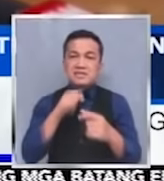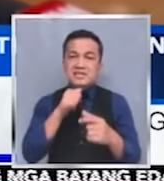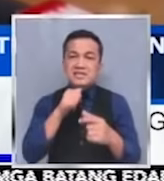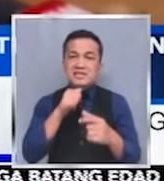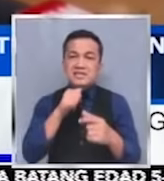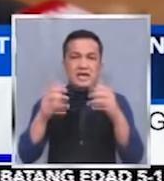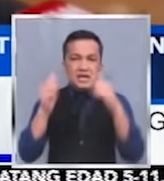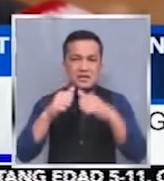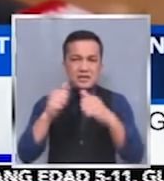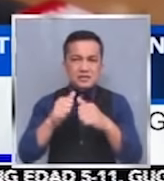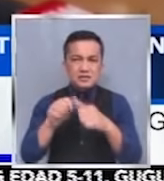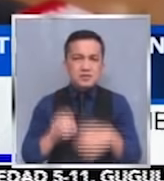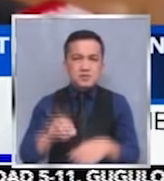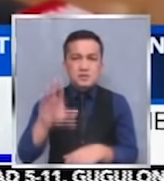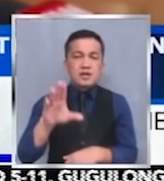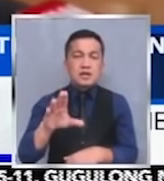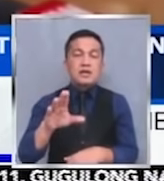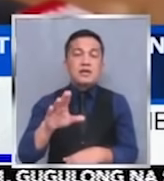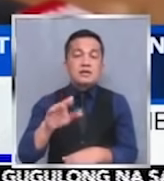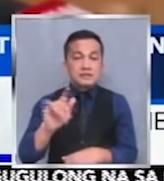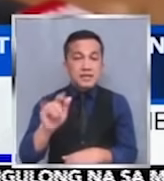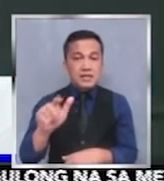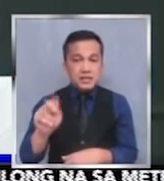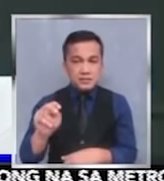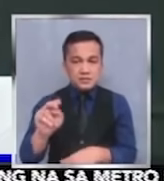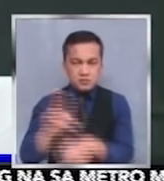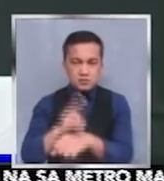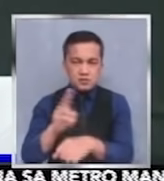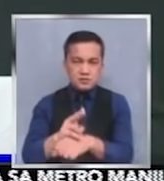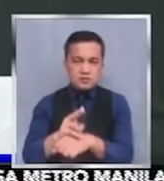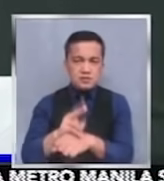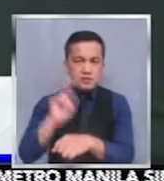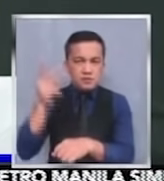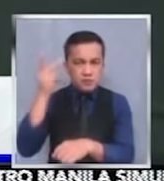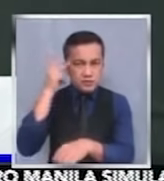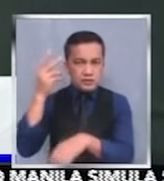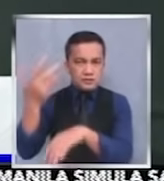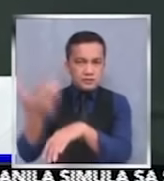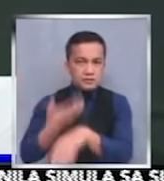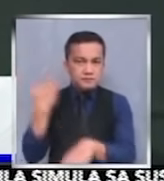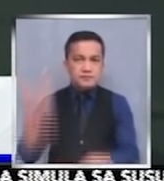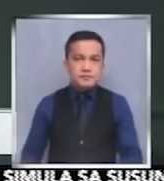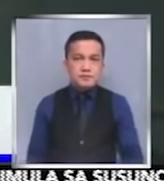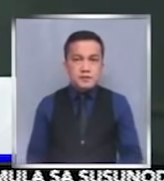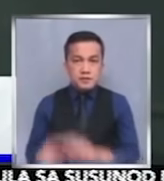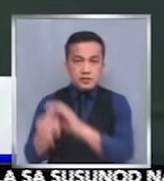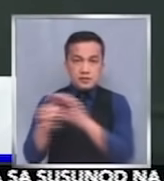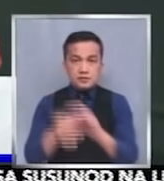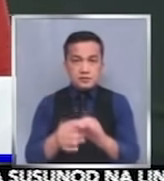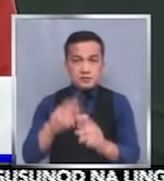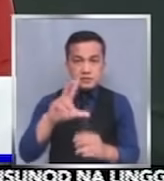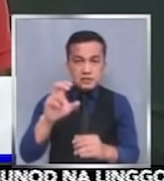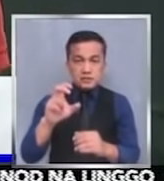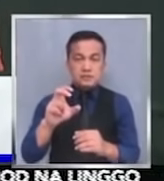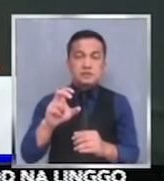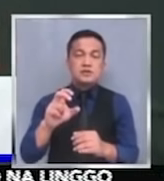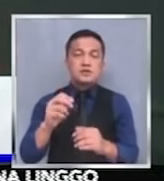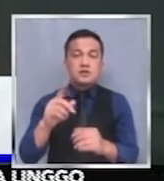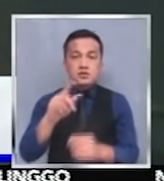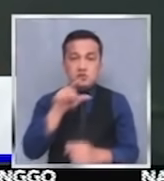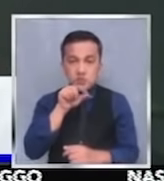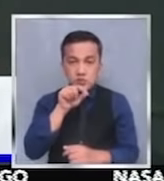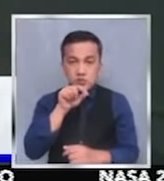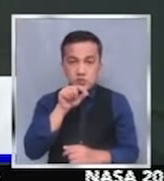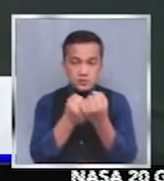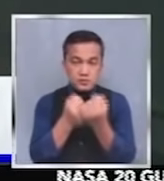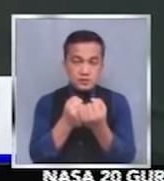SALN kung magagamit ito sa aniyay political attack. Kaugnay naman sa mahigit 300 Twitter accounts na sumusuporta kay Marcos